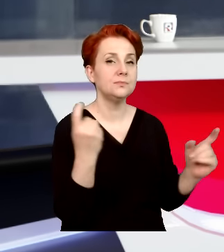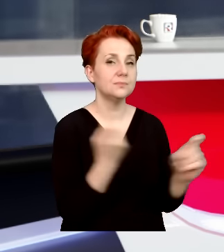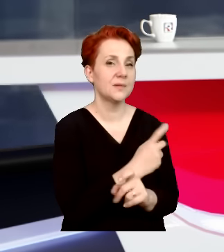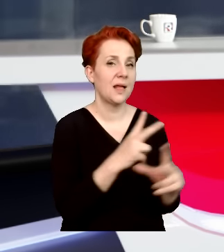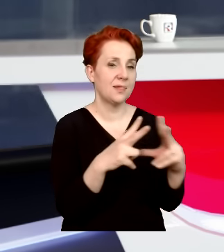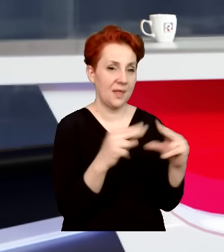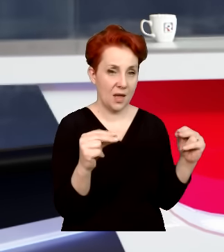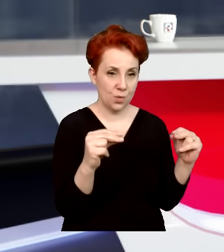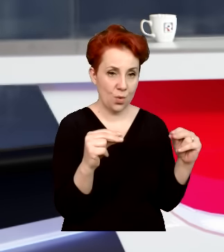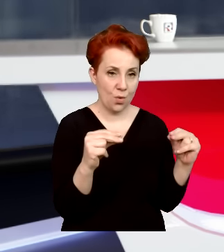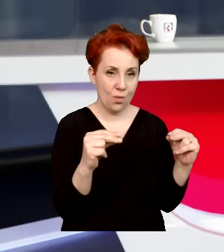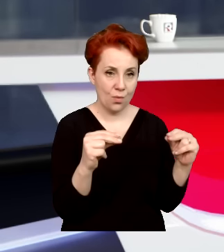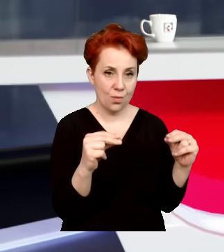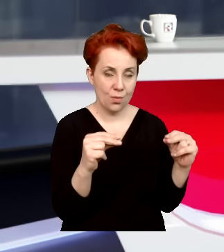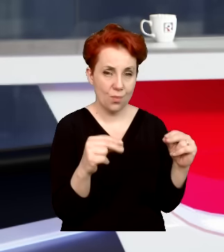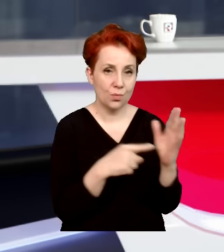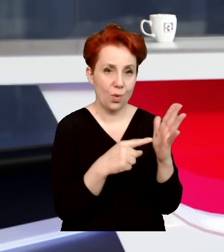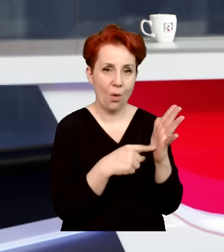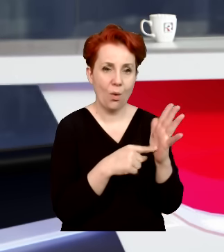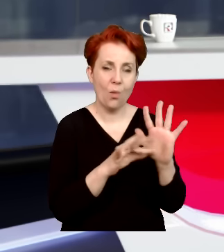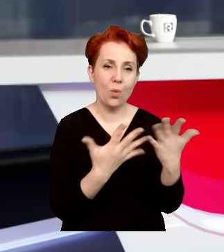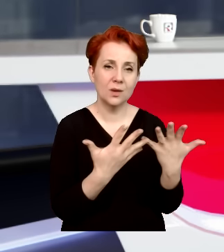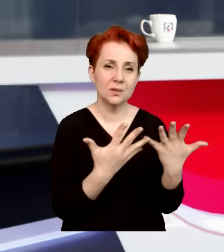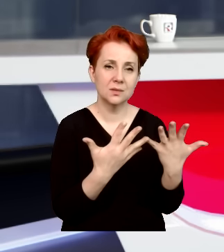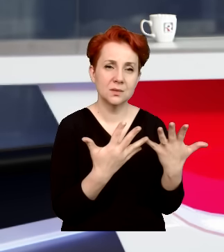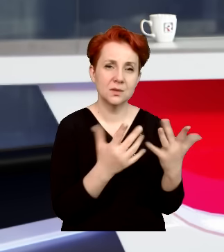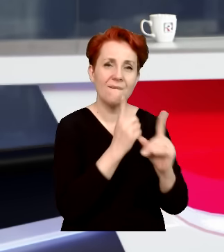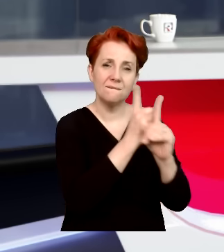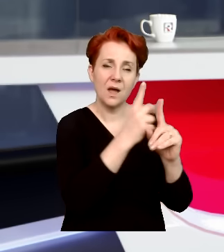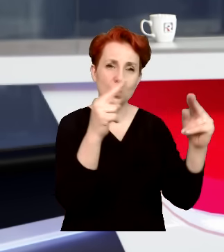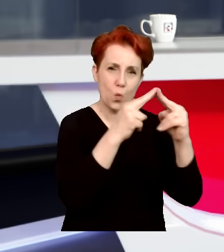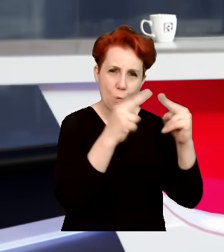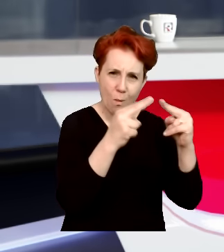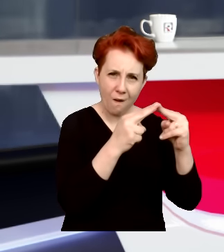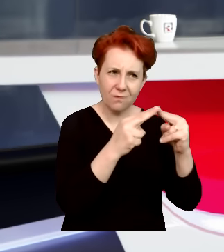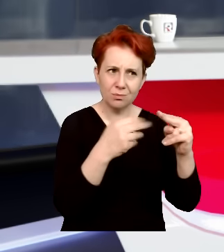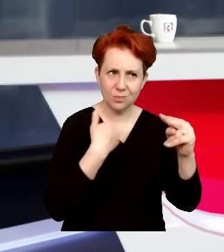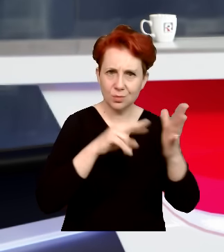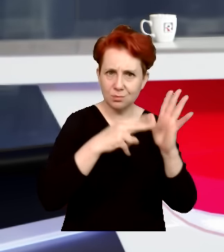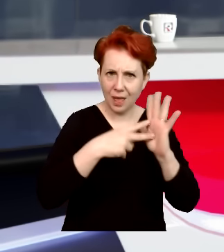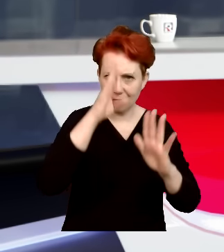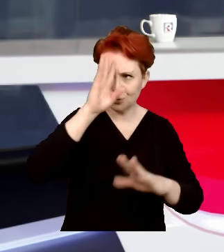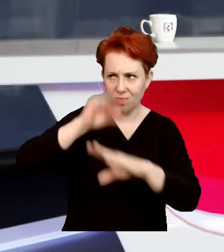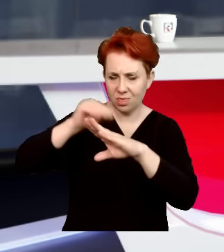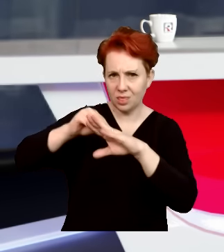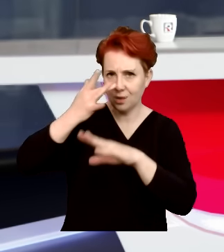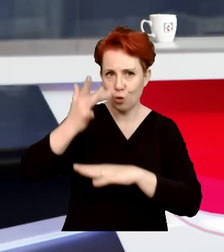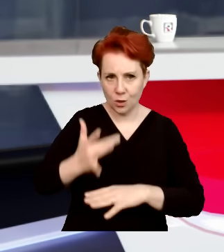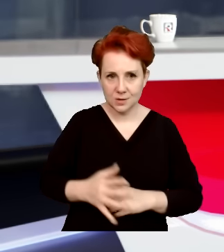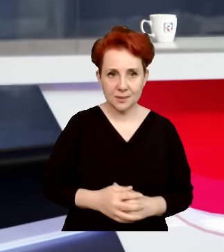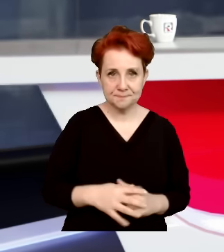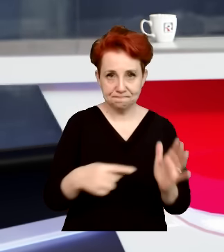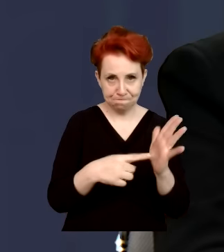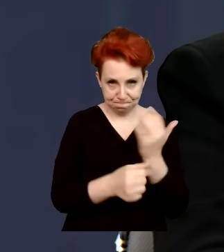właśnie ta struktura, zgodnie z tymi umowami, mieli informować Rosję przecież. No, to mniej więcej na tym to